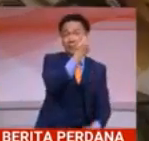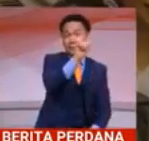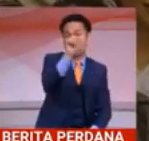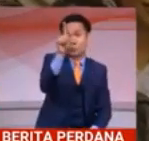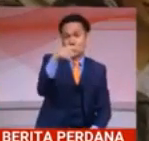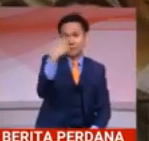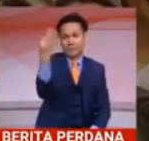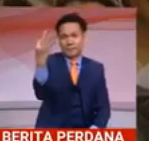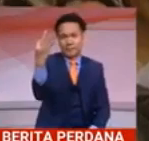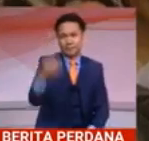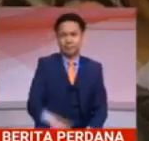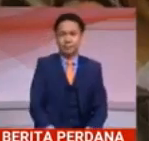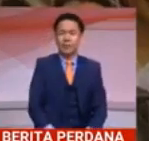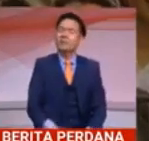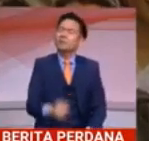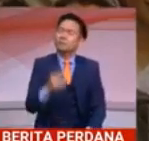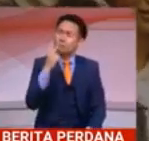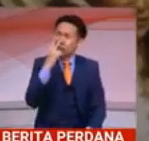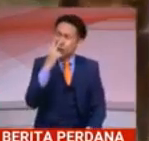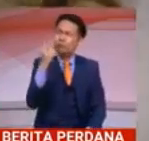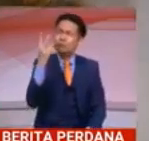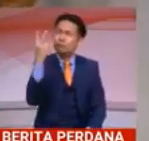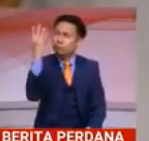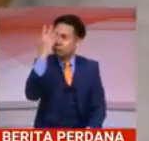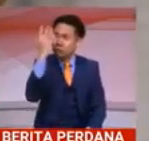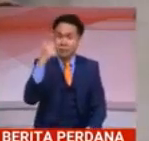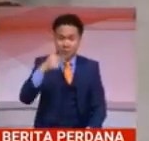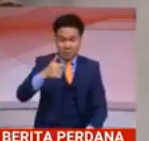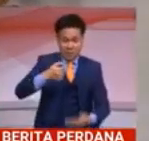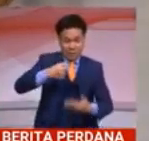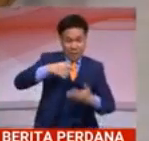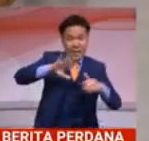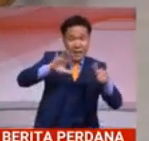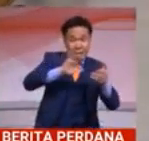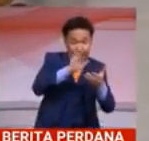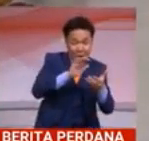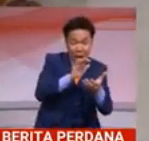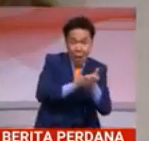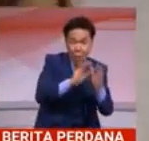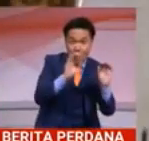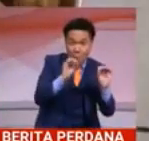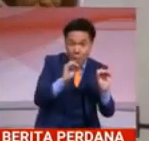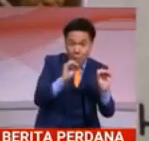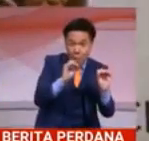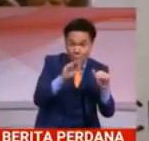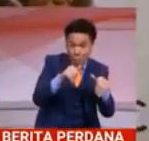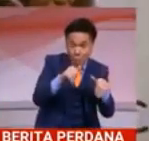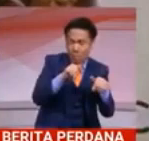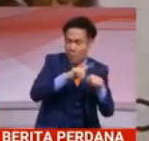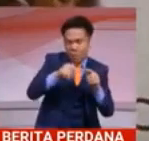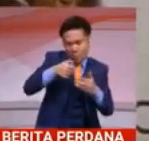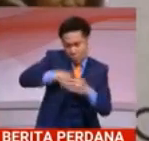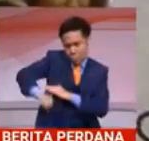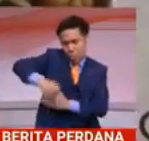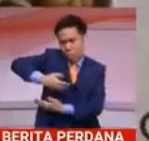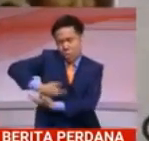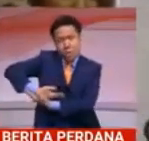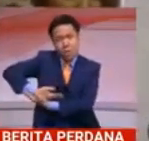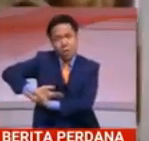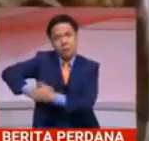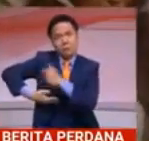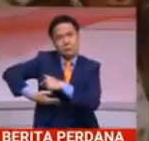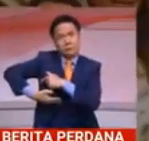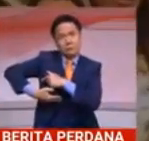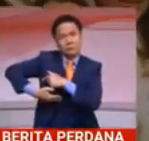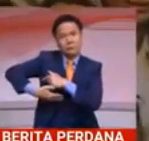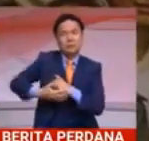So perkara ini kena tengok sebab apa cerita ini menceritakan tentang anak luar nikah. Straightforward saya beritahu kan. Cerita ini kena tengok. Saya tak